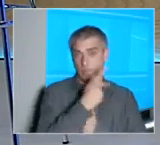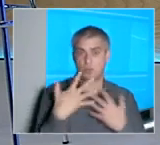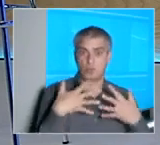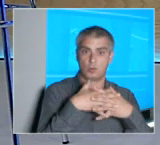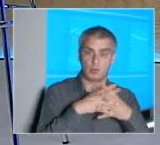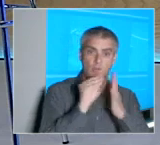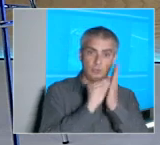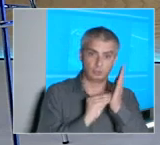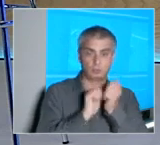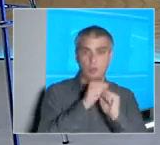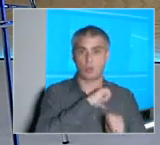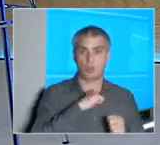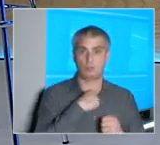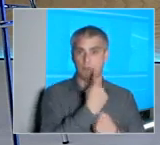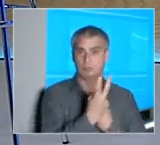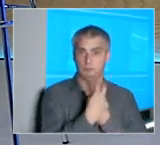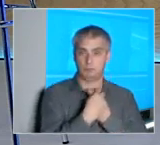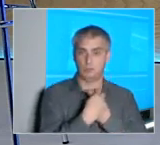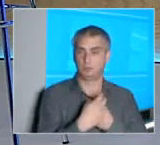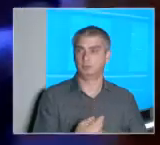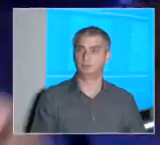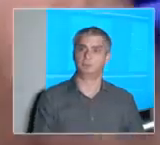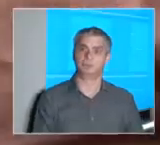עם רשימה, בין אם בעצמו?